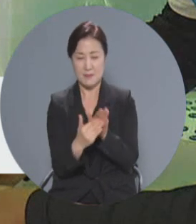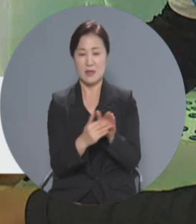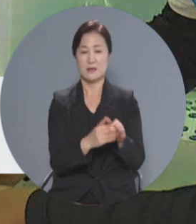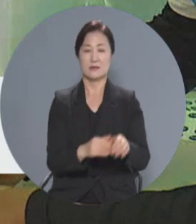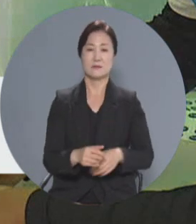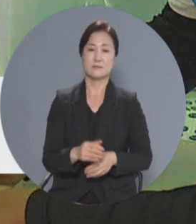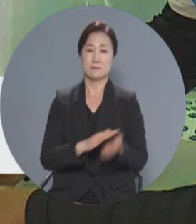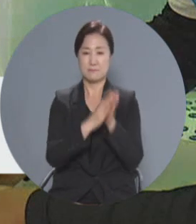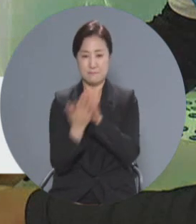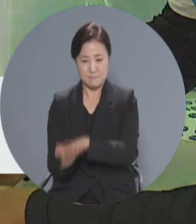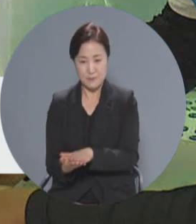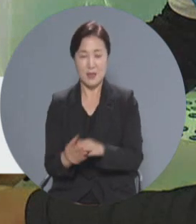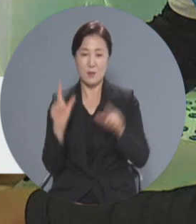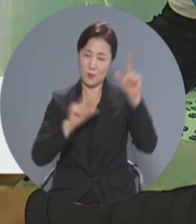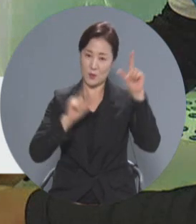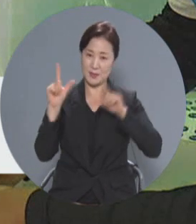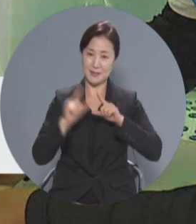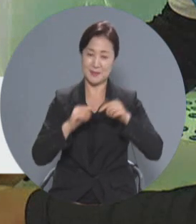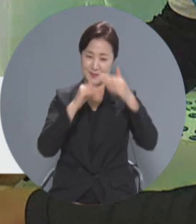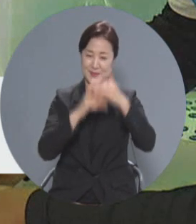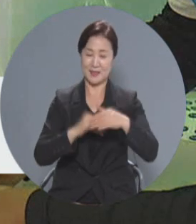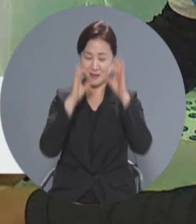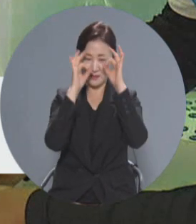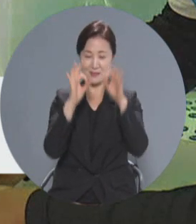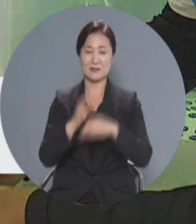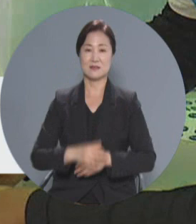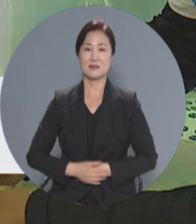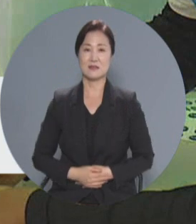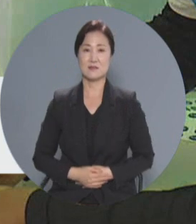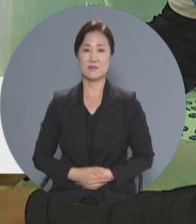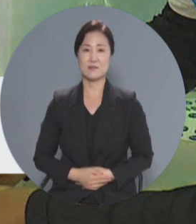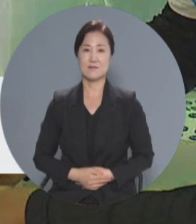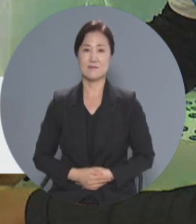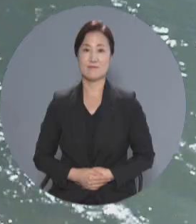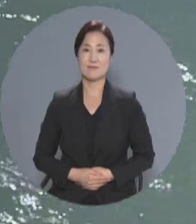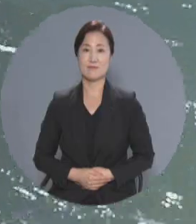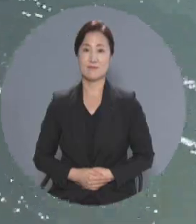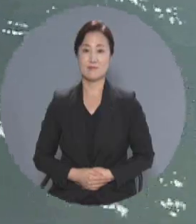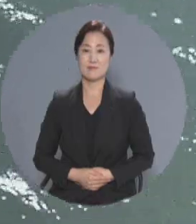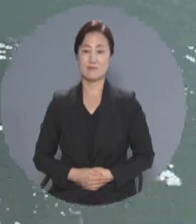달라진 해수욕장 풍경을 김윤 기자가 취재했습니다.